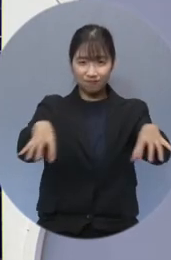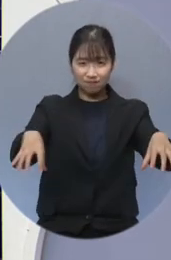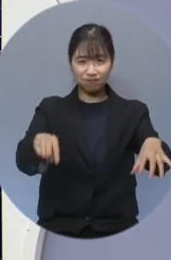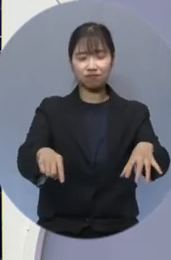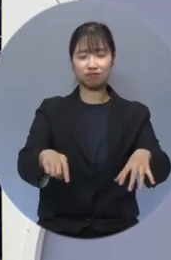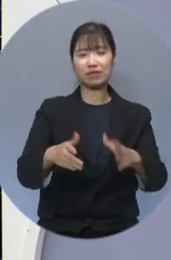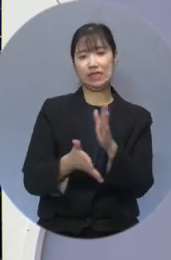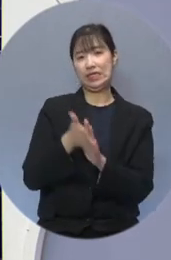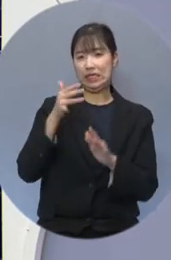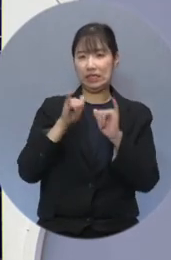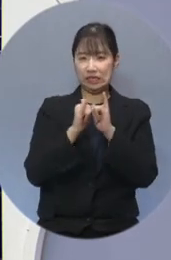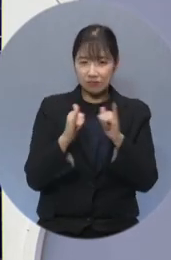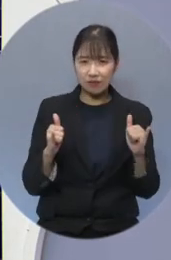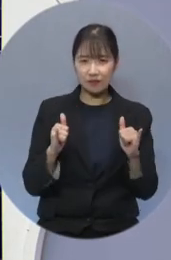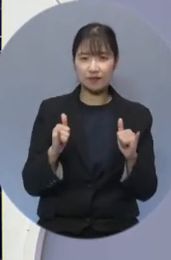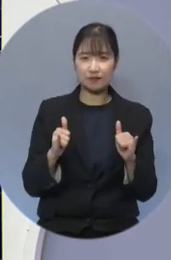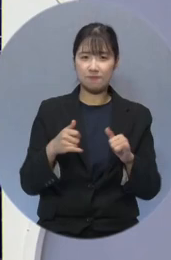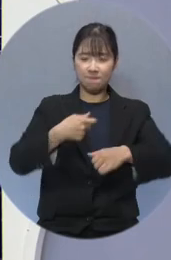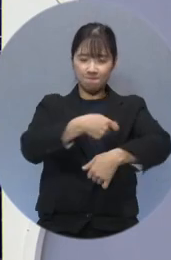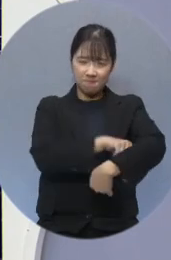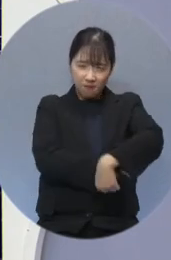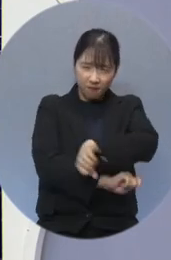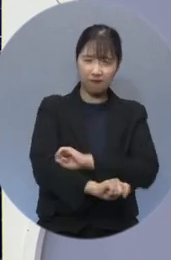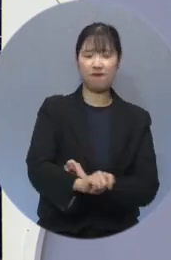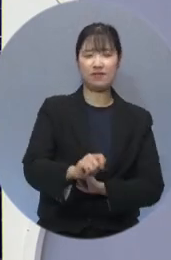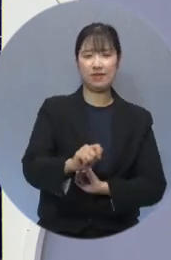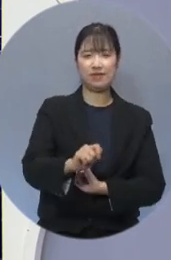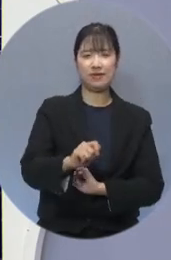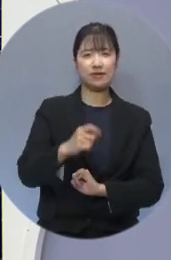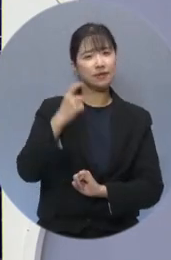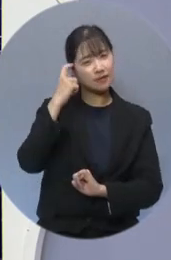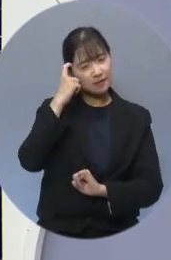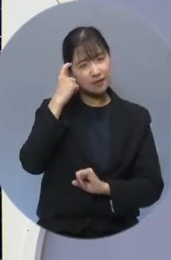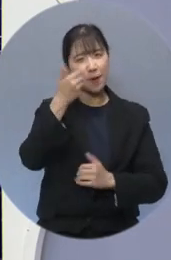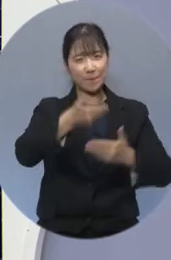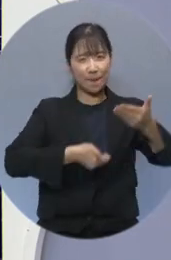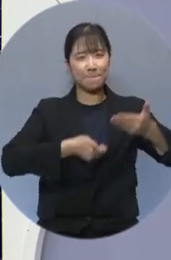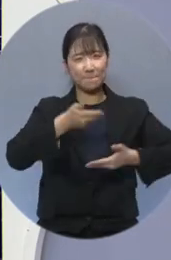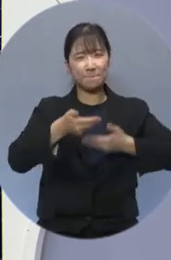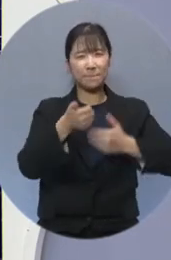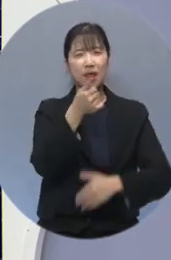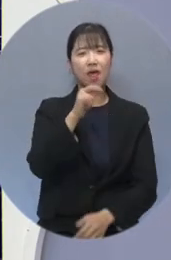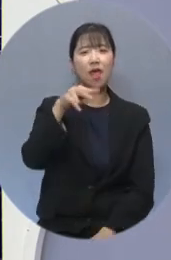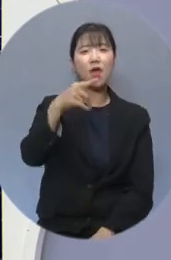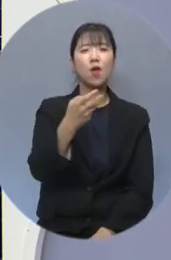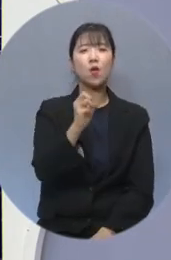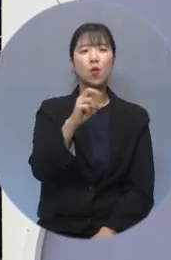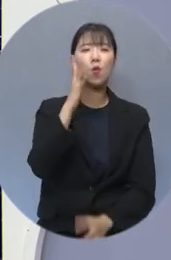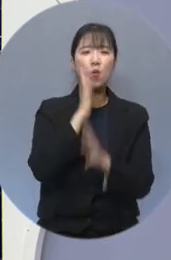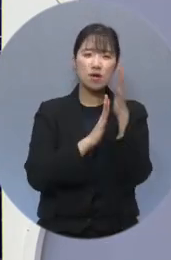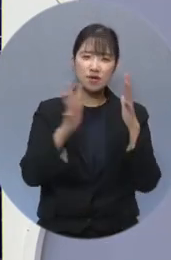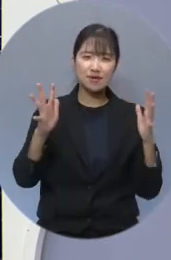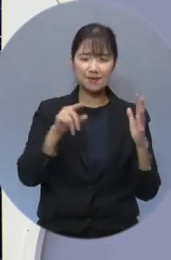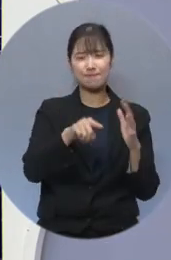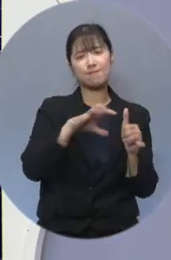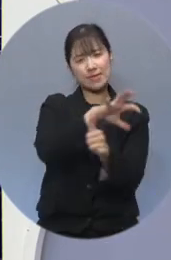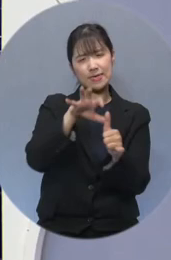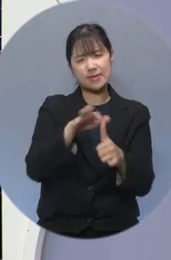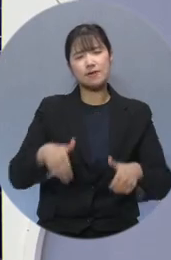우리 시민들께서 또 적극적으로 의사 표시를 해주고 해송식물 지키자라는 운동이 불길같이